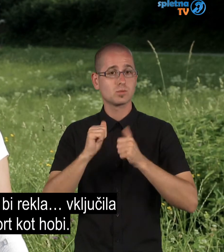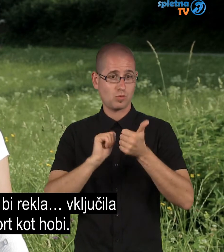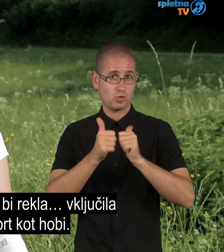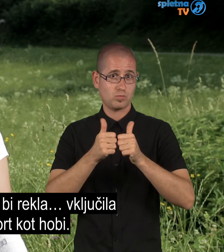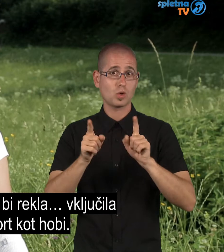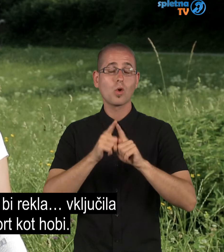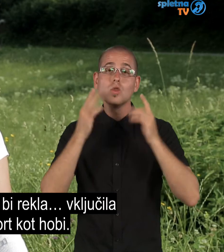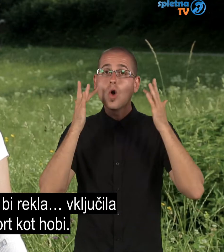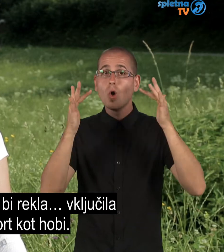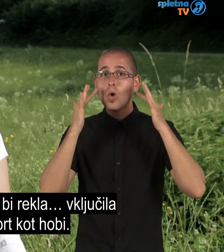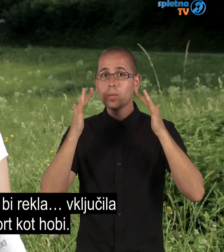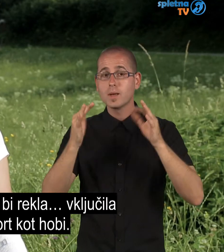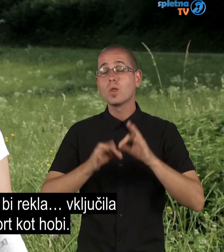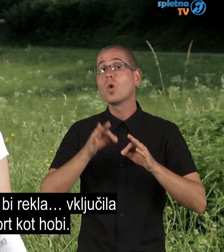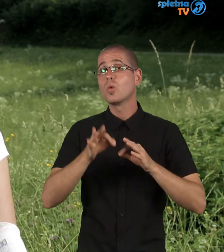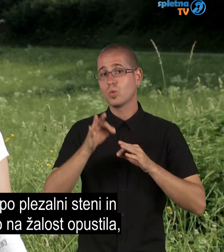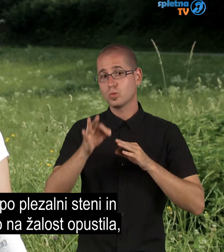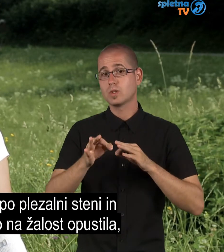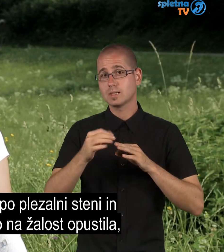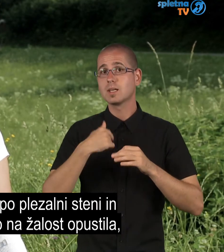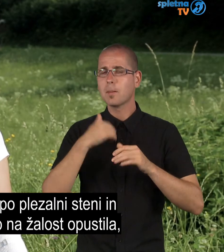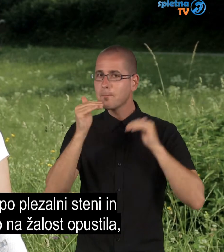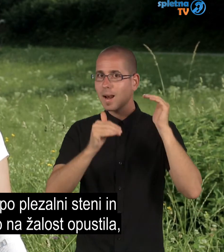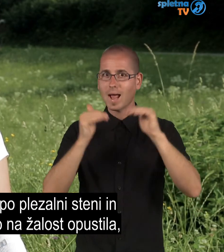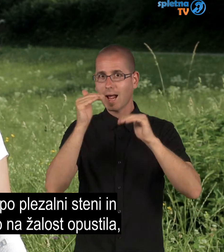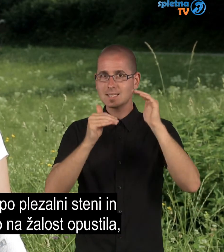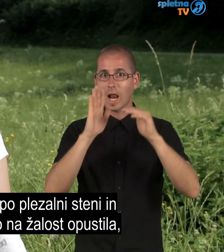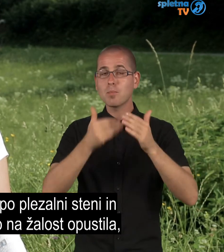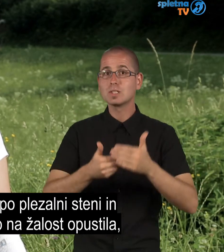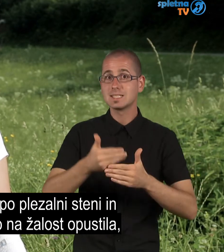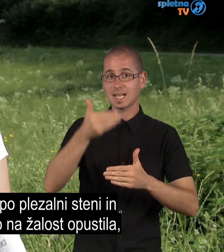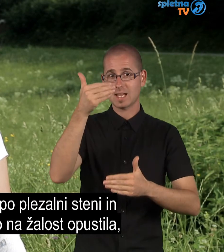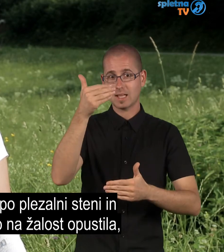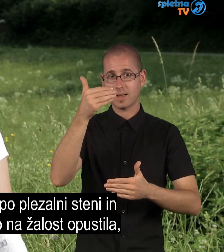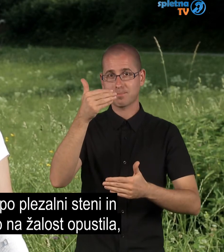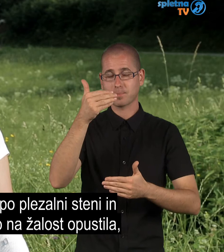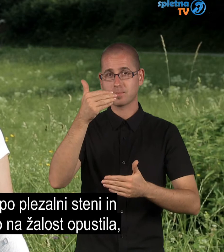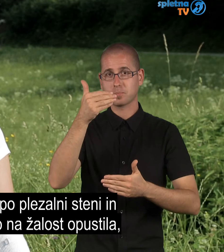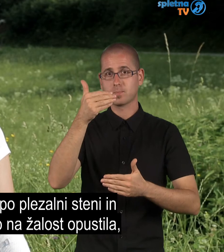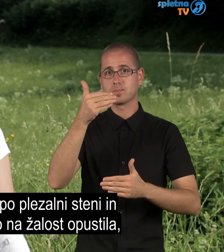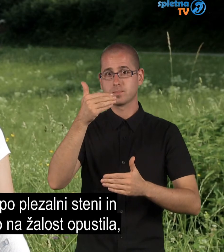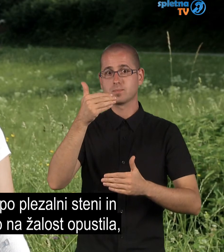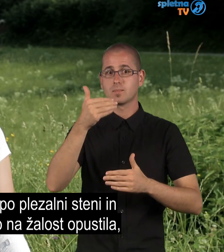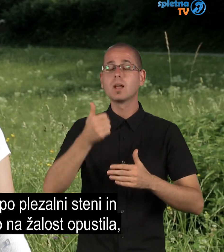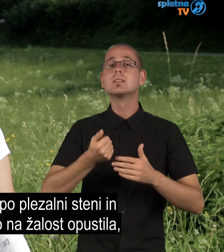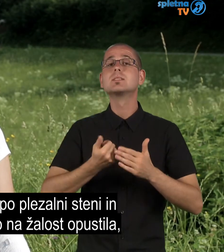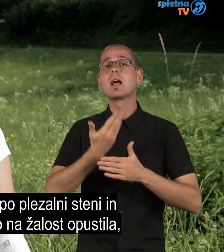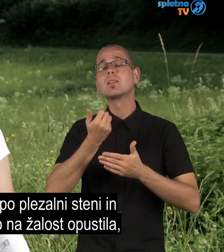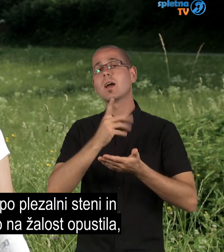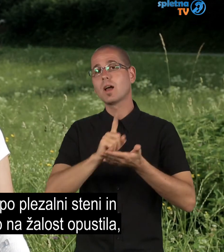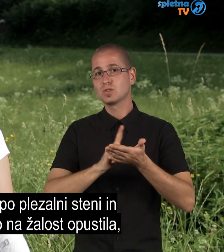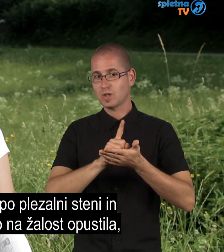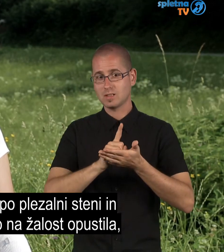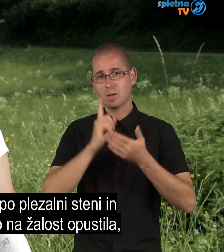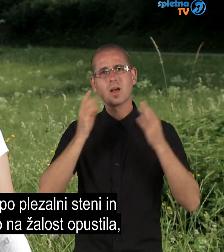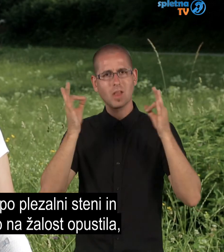se v šport kot hobi. Včasih sem plezala po plezalni steni, za nekaj